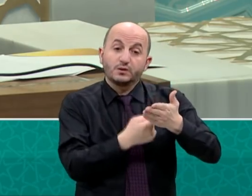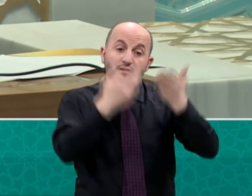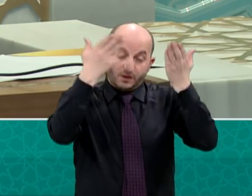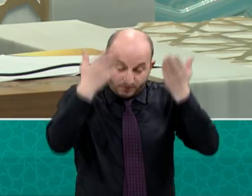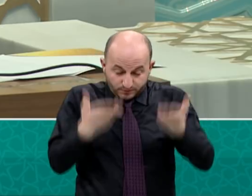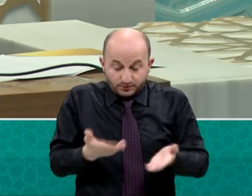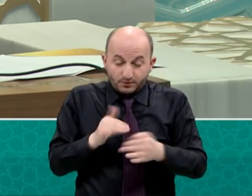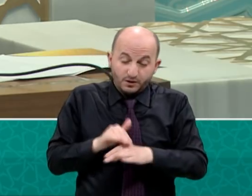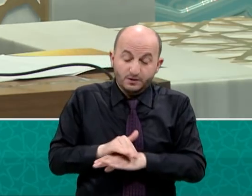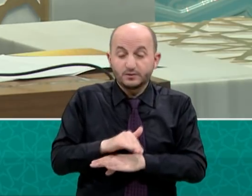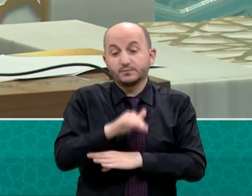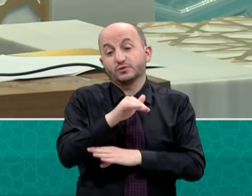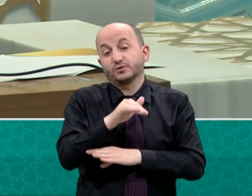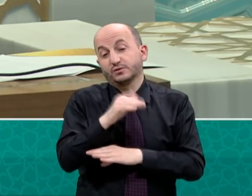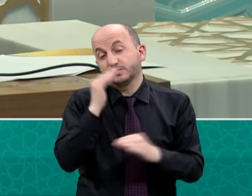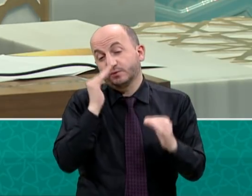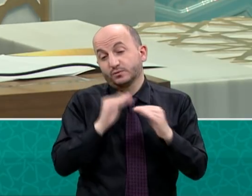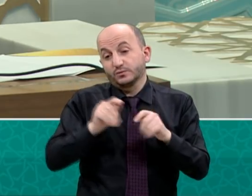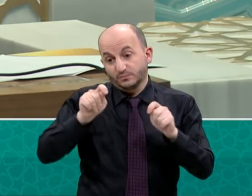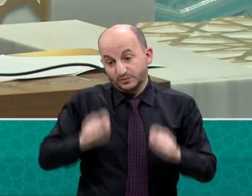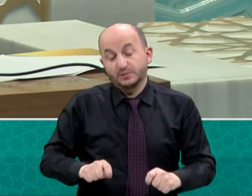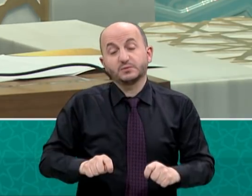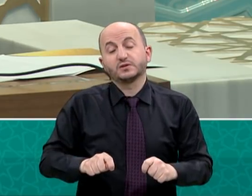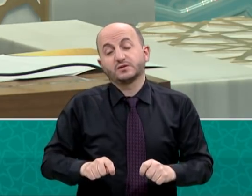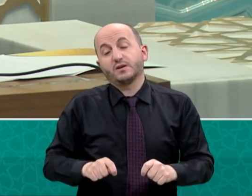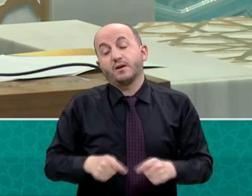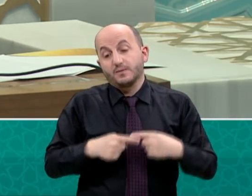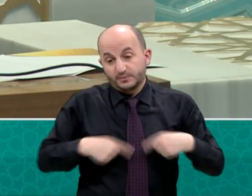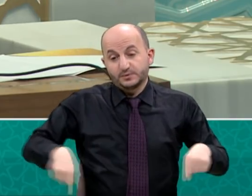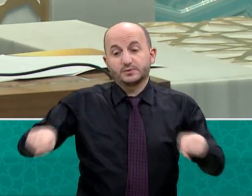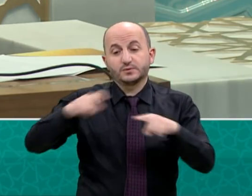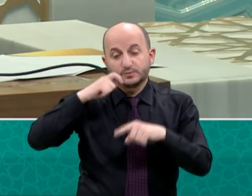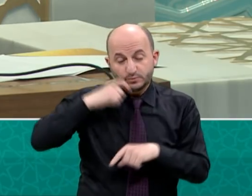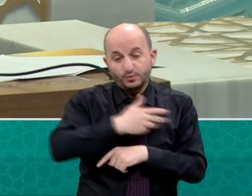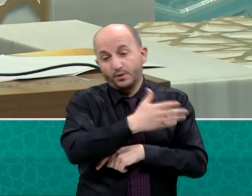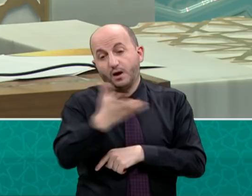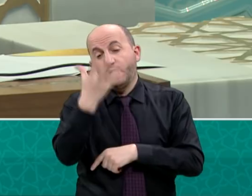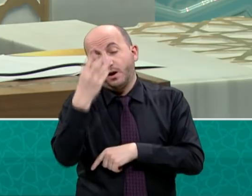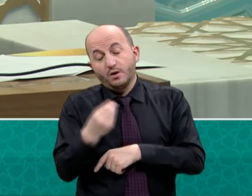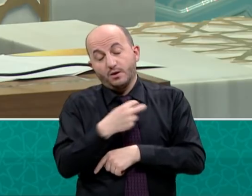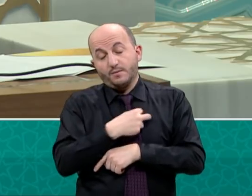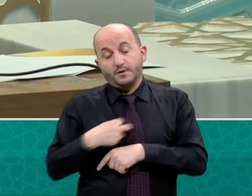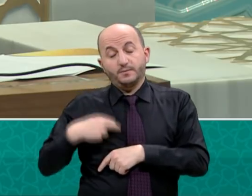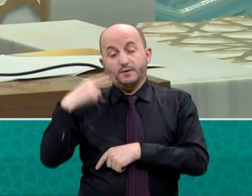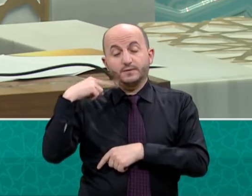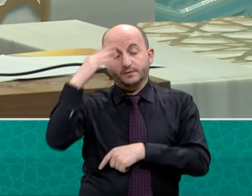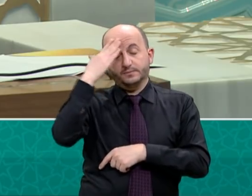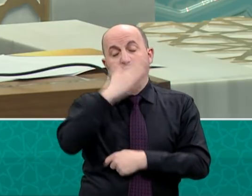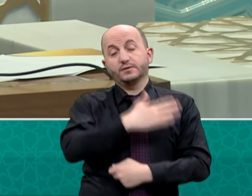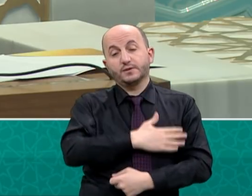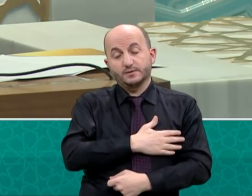edip hayatımıza taşıyacağımıza ve biz müminler olarak Resul-i Ekrem aleyhissalatu